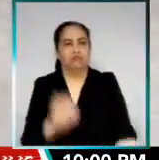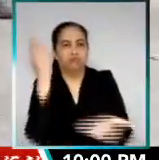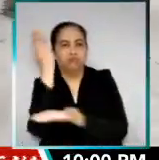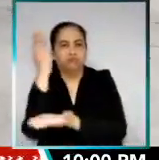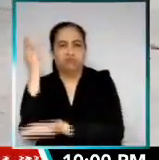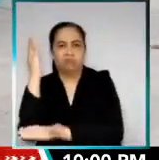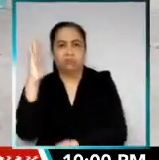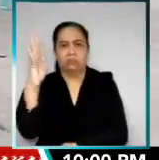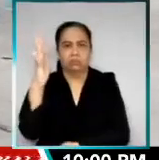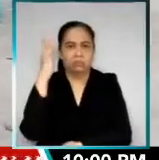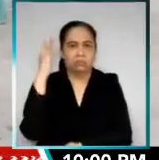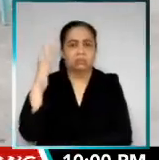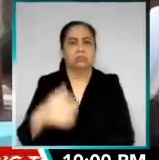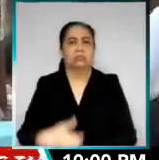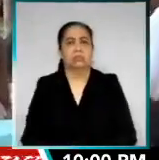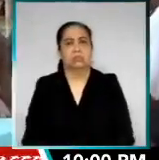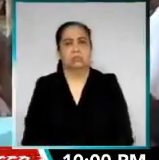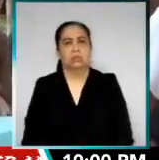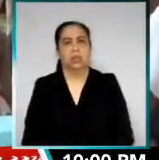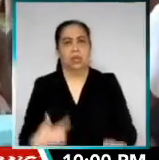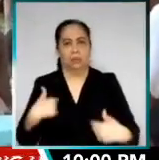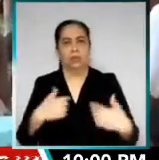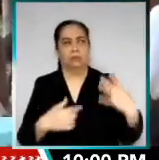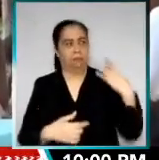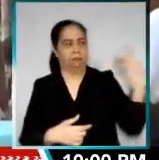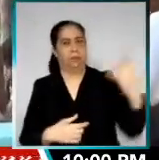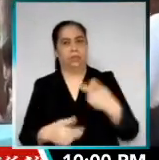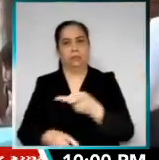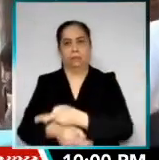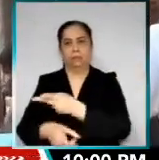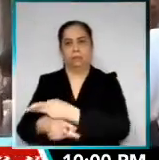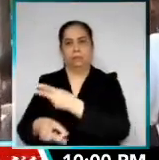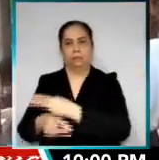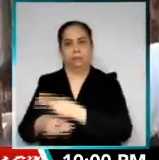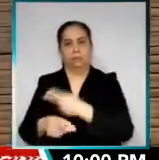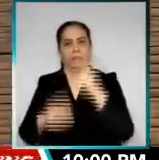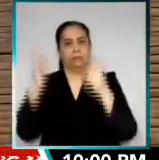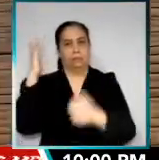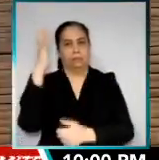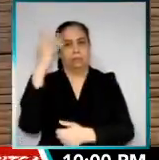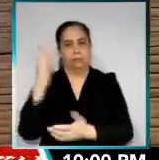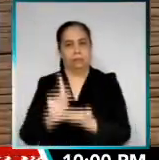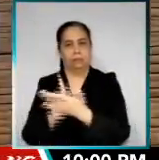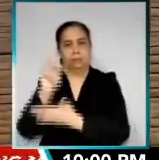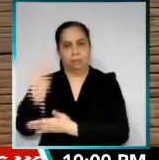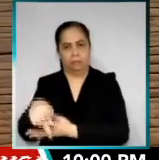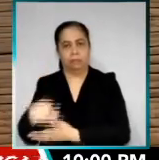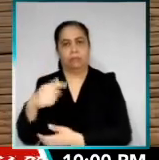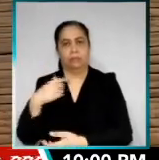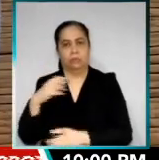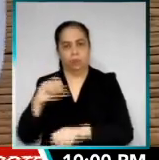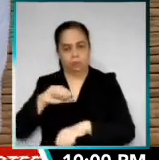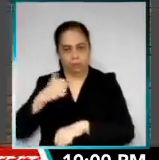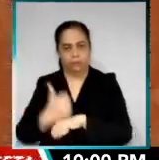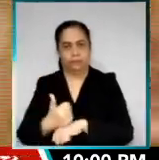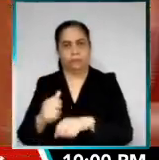bilang tagabantay ng mga halamang gubat. Kaya doon na po nasimula yung nasilipin na yung